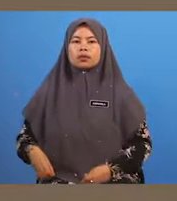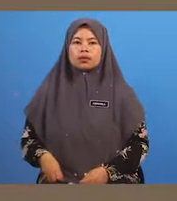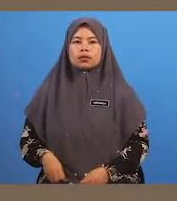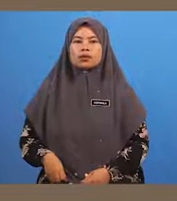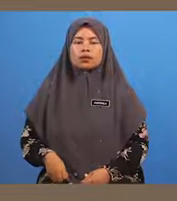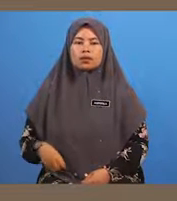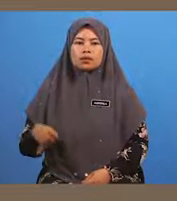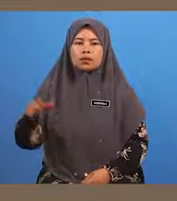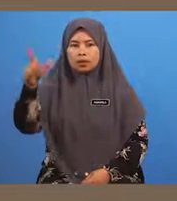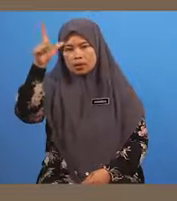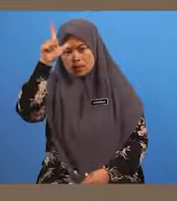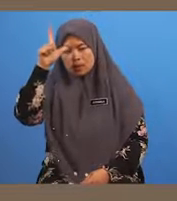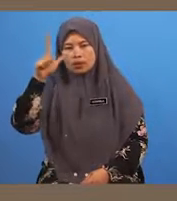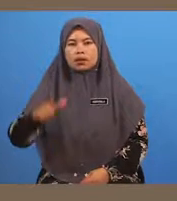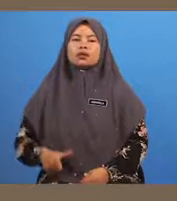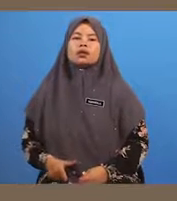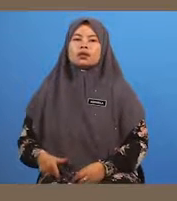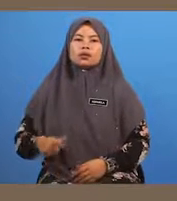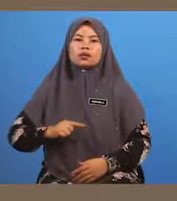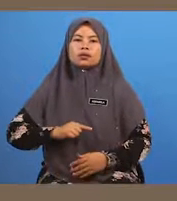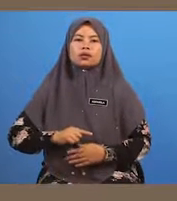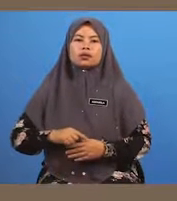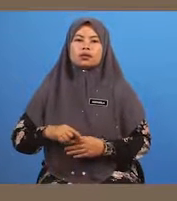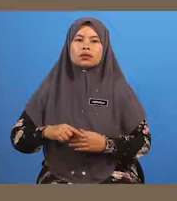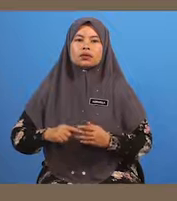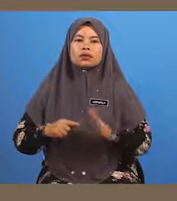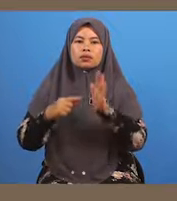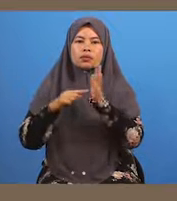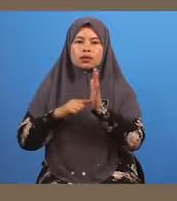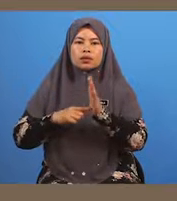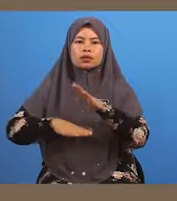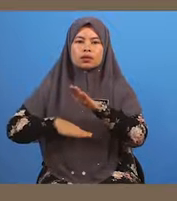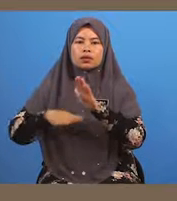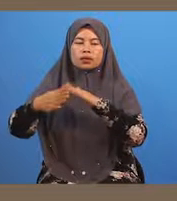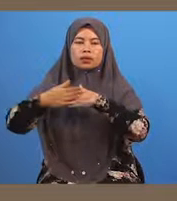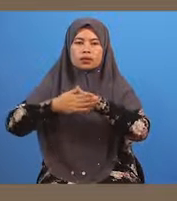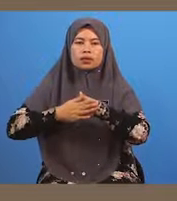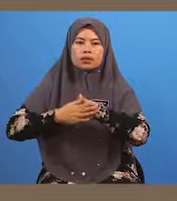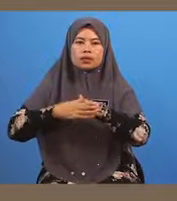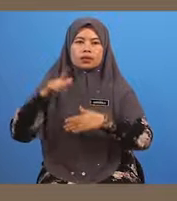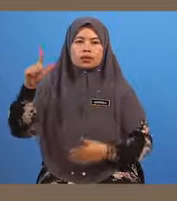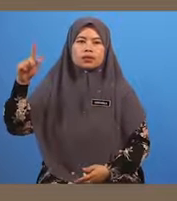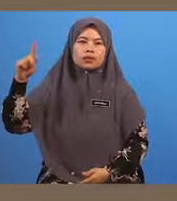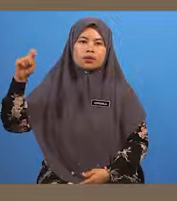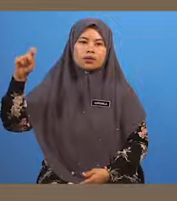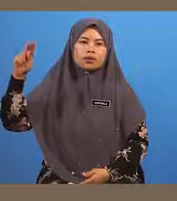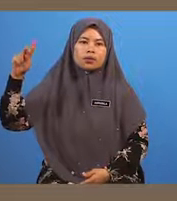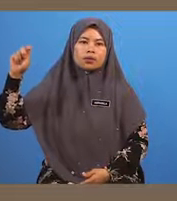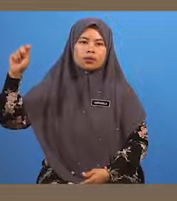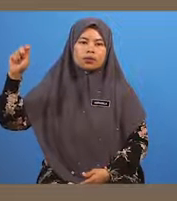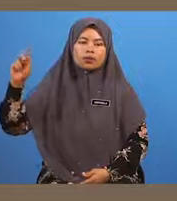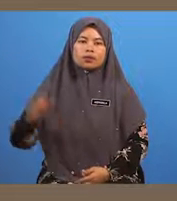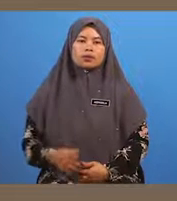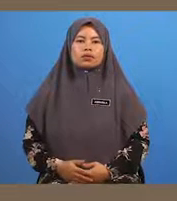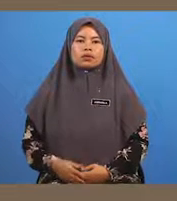bagi lelaki antara pusat hingga lutut, manakala bagi perempuan seluruh anggota badan kecuali muka